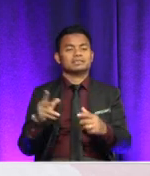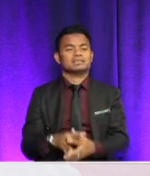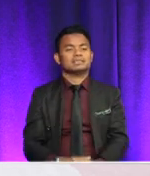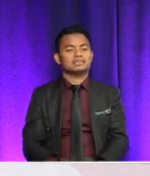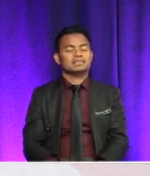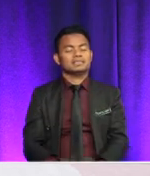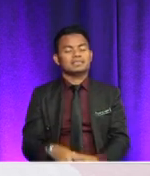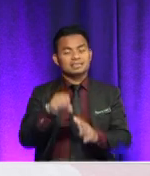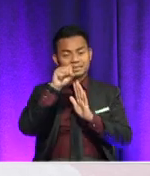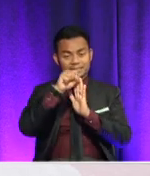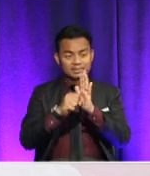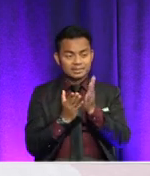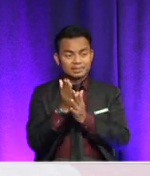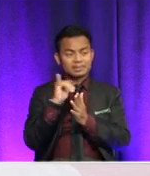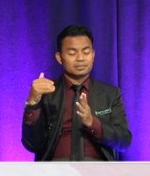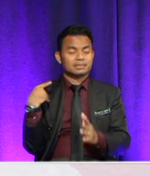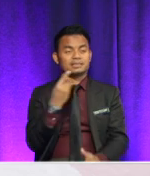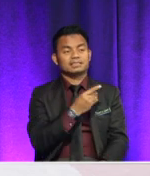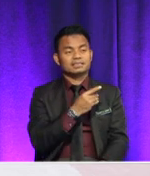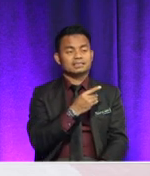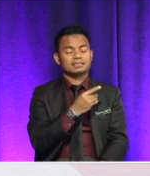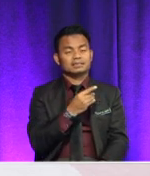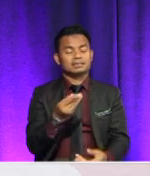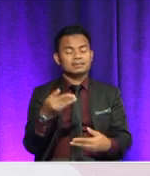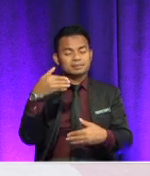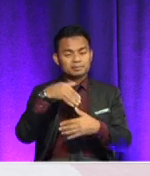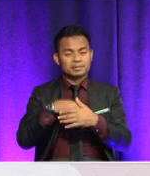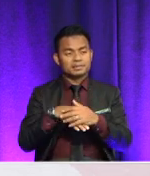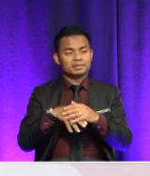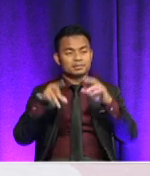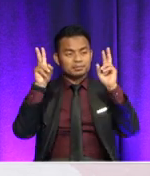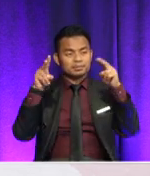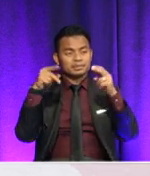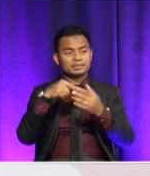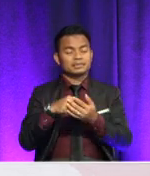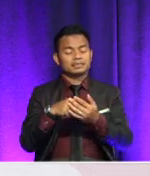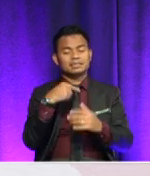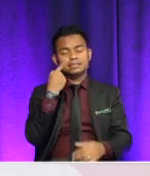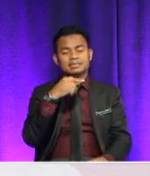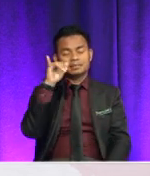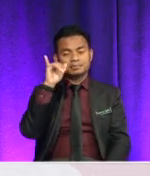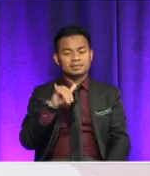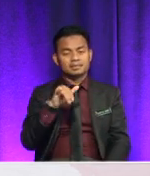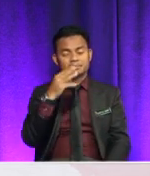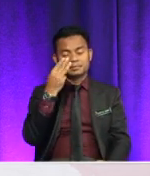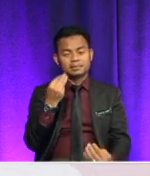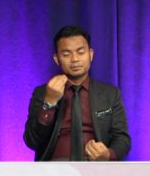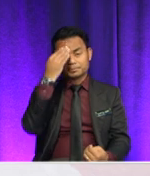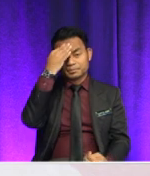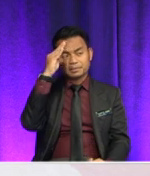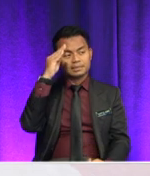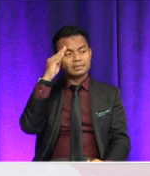seterusnya kita pergi kepada petikan ini juga lagi ayat majemuknya silahkan